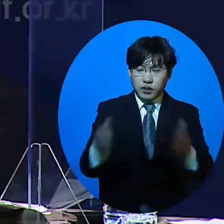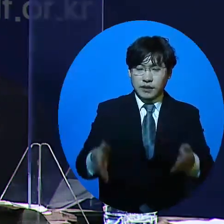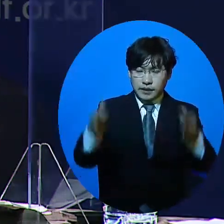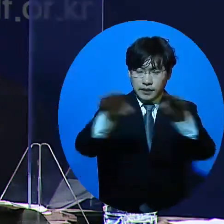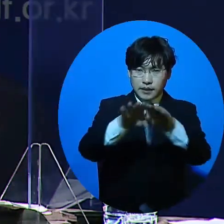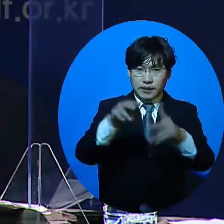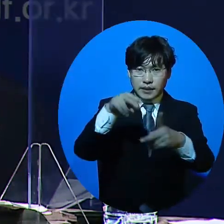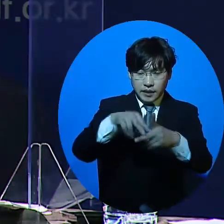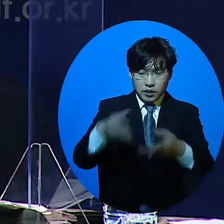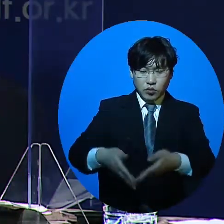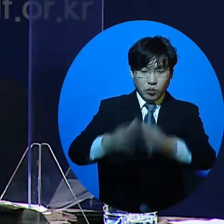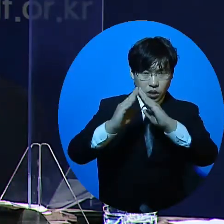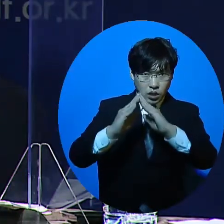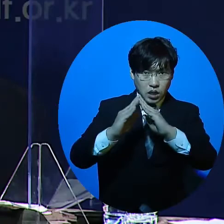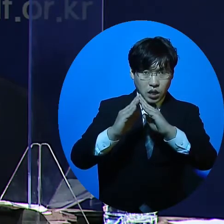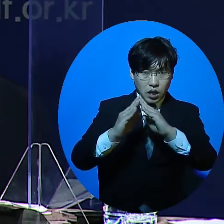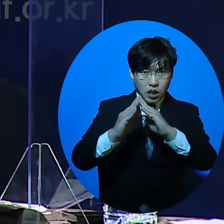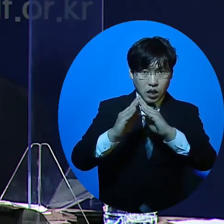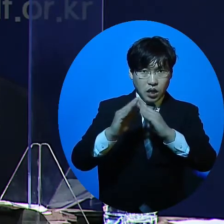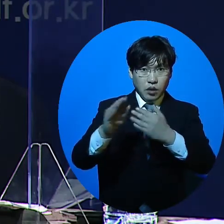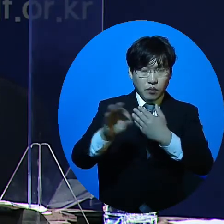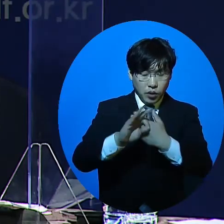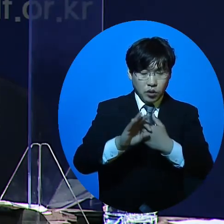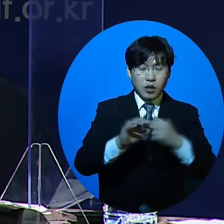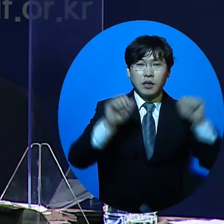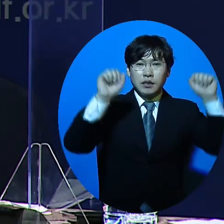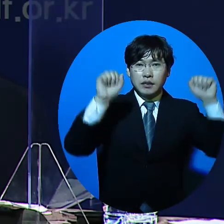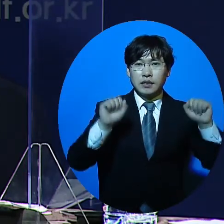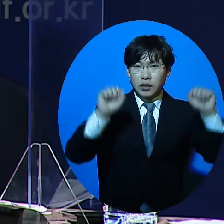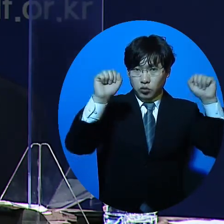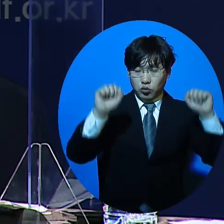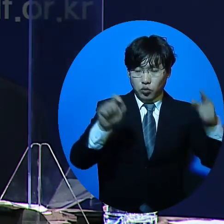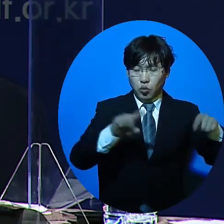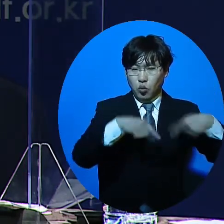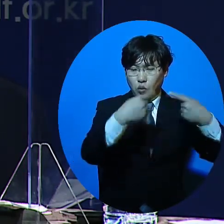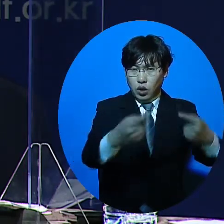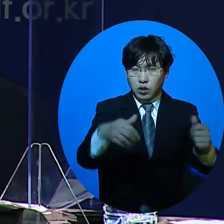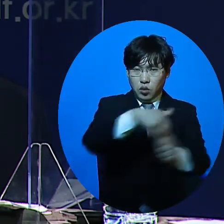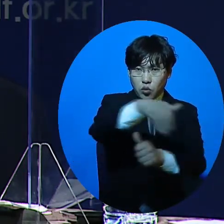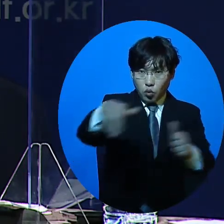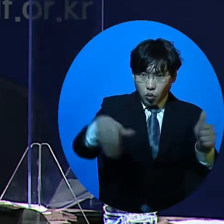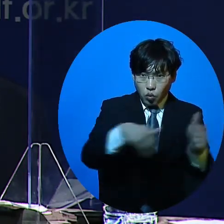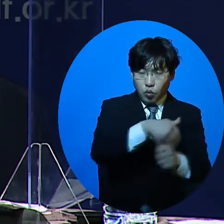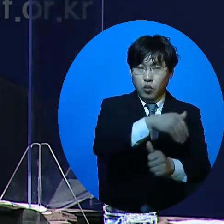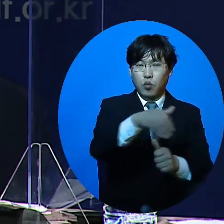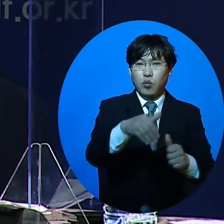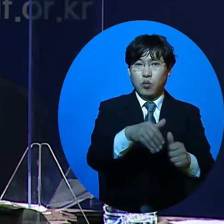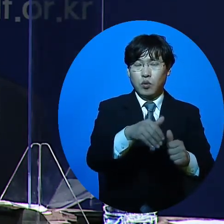만들어지고 확충이 됐을 때 장애인 체육 활동할 수 있는 여건으로 인해